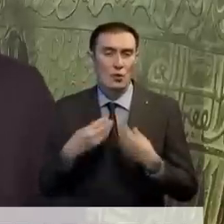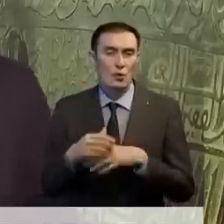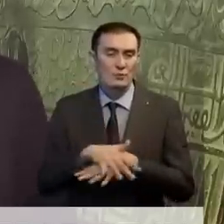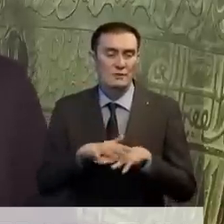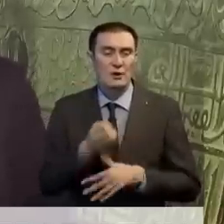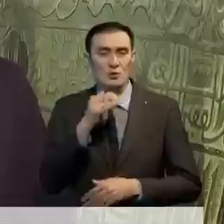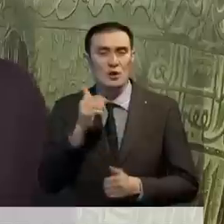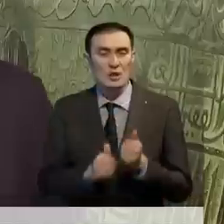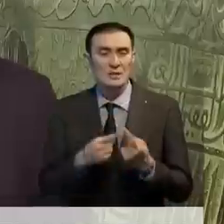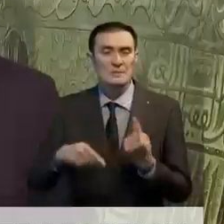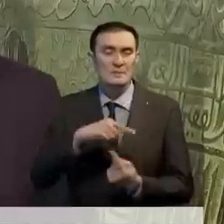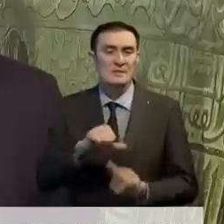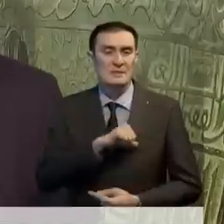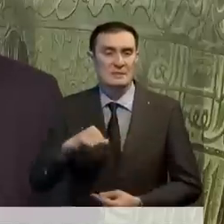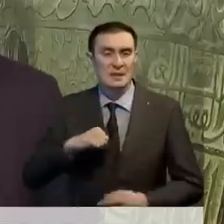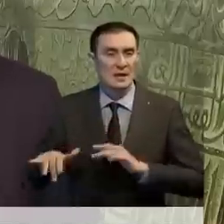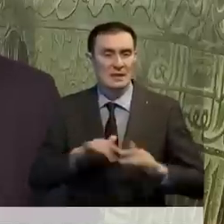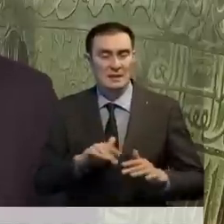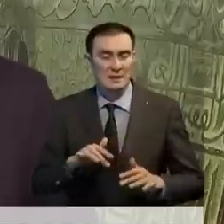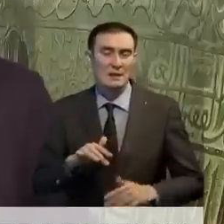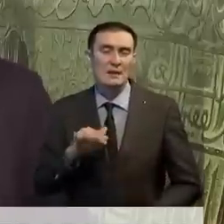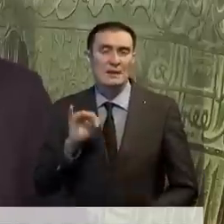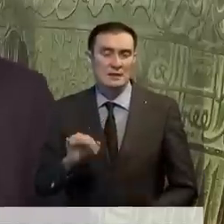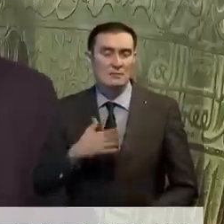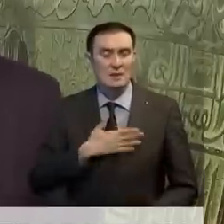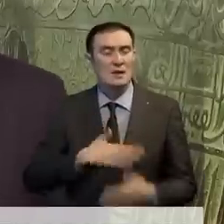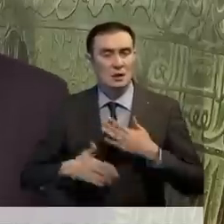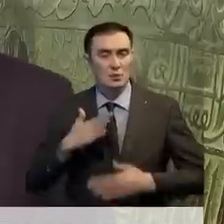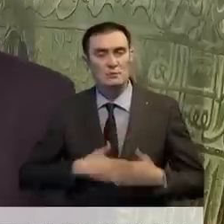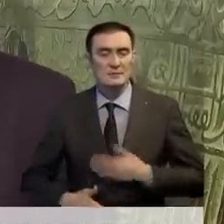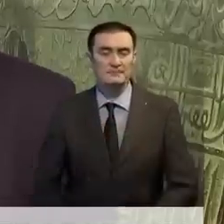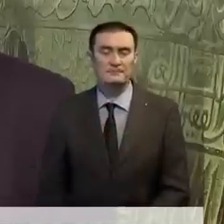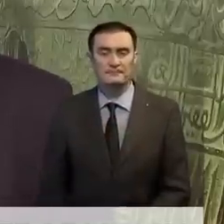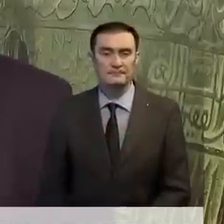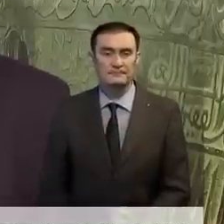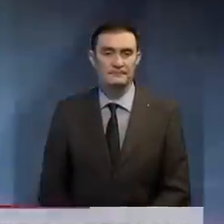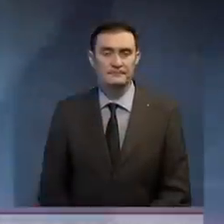что каждый агробизнесмен самостоятельный. В этом плане мы радуемся.